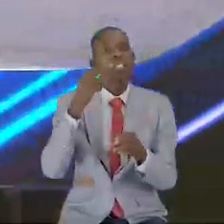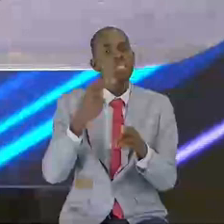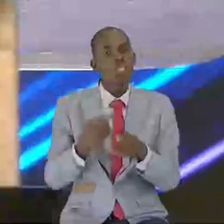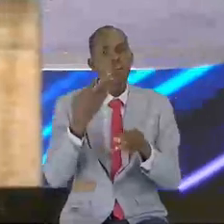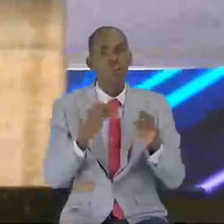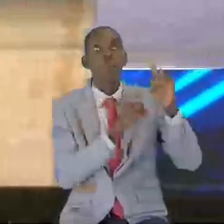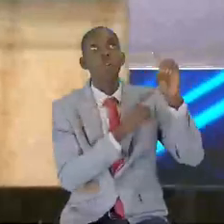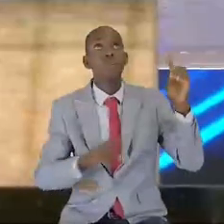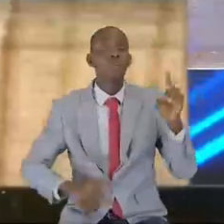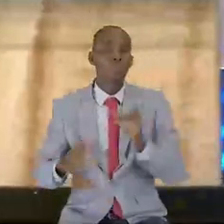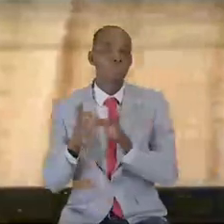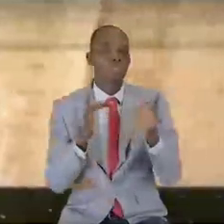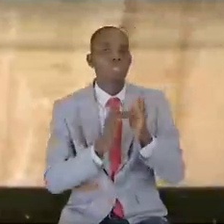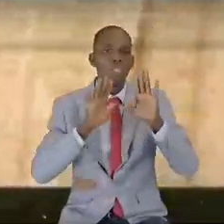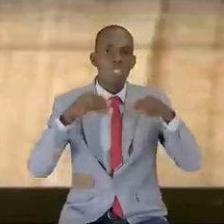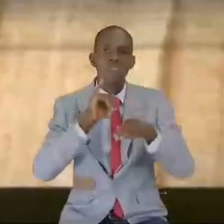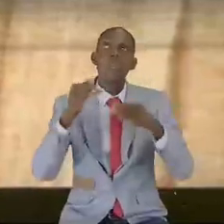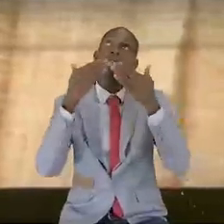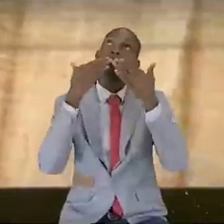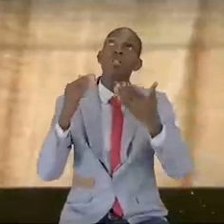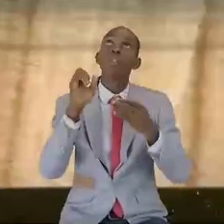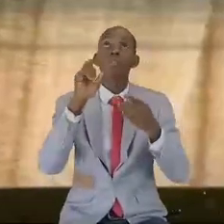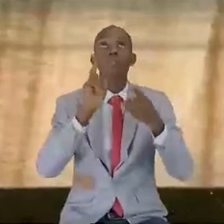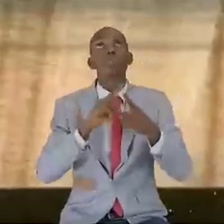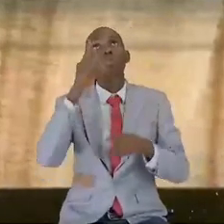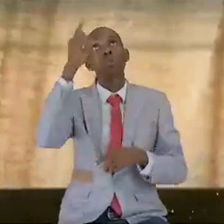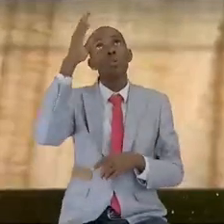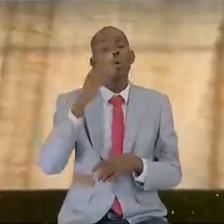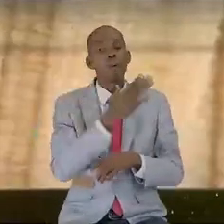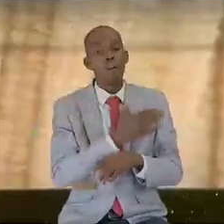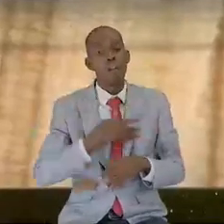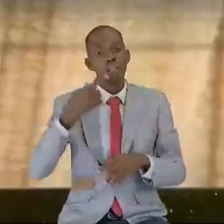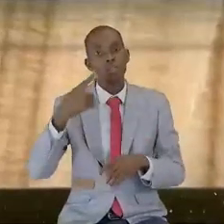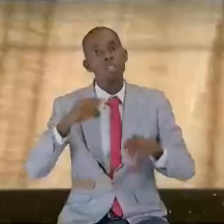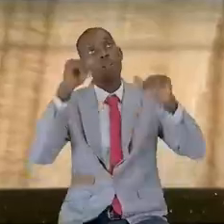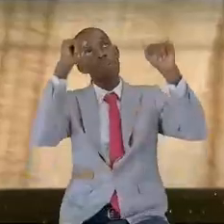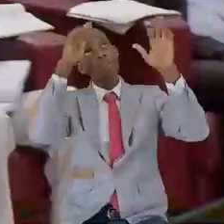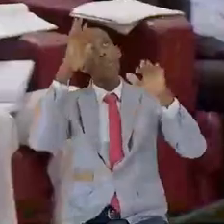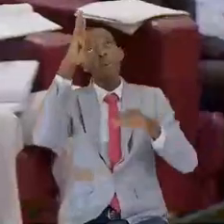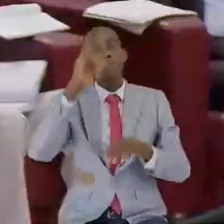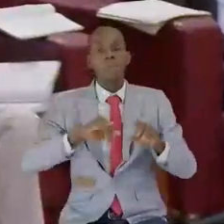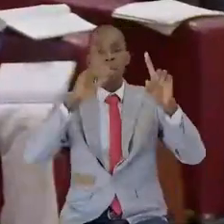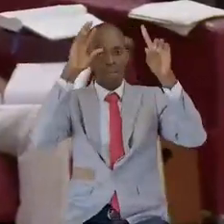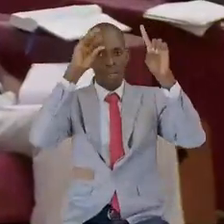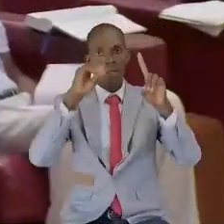Jésus, en rendu par lui des actions de grâce à Dieu le Père. Amen.